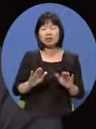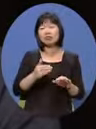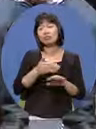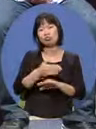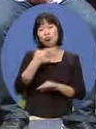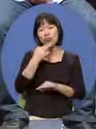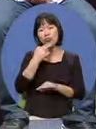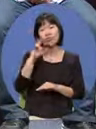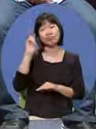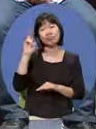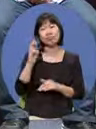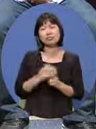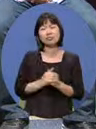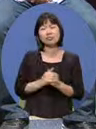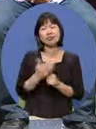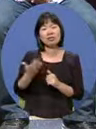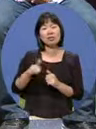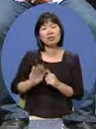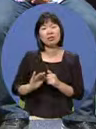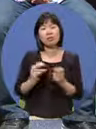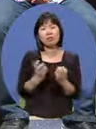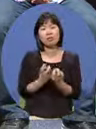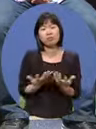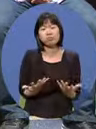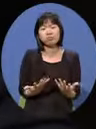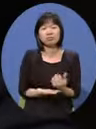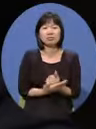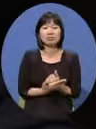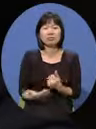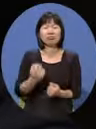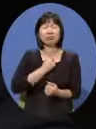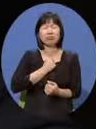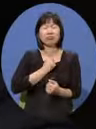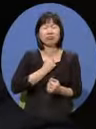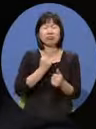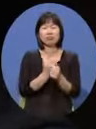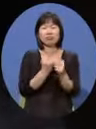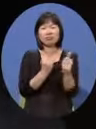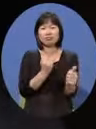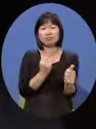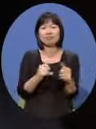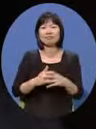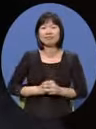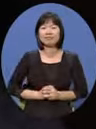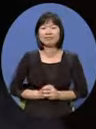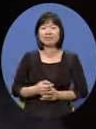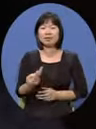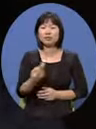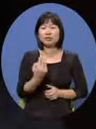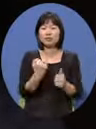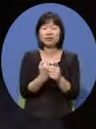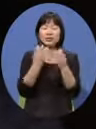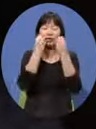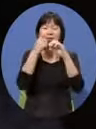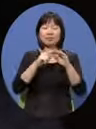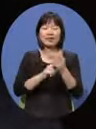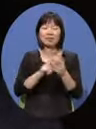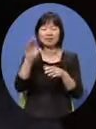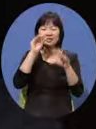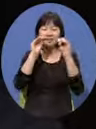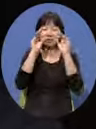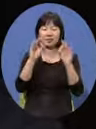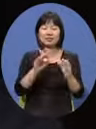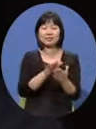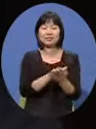늦잖아. 하지만 방법을 몰라 답답했던 남편. 이들 부부의 새로운 마음을 들어봅니다.